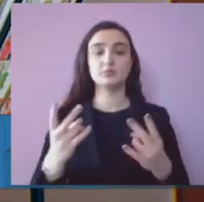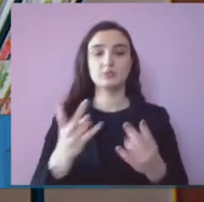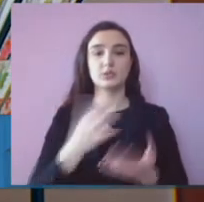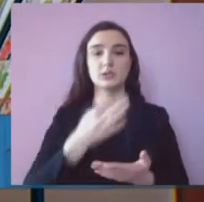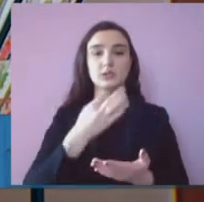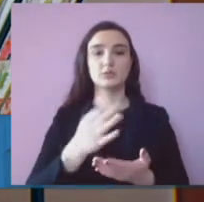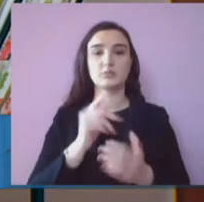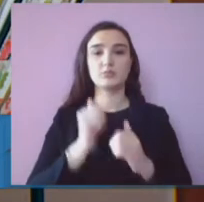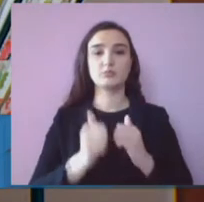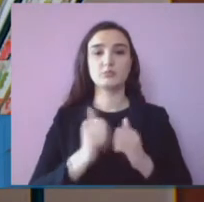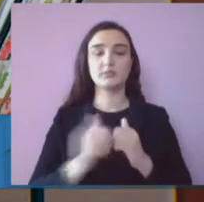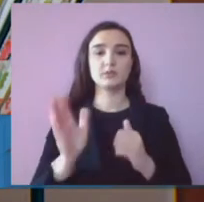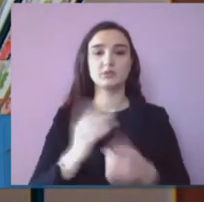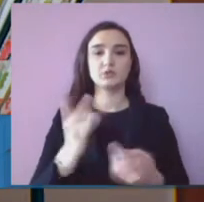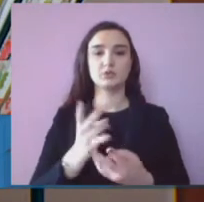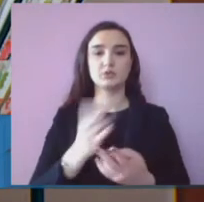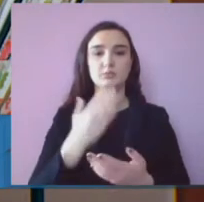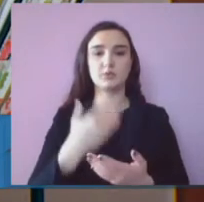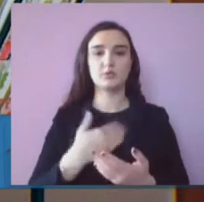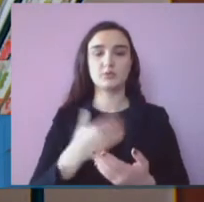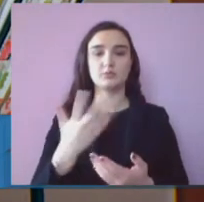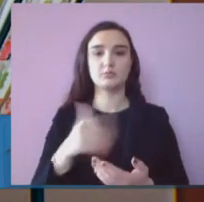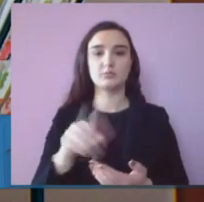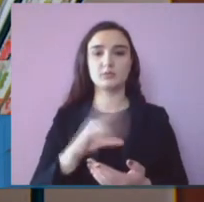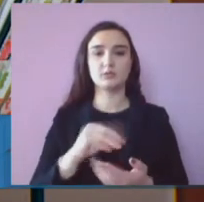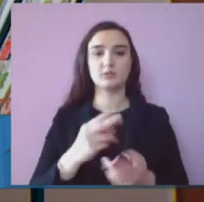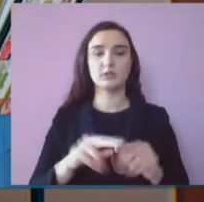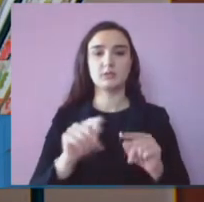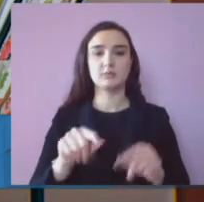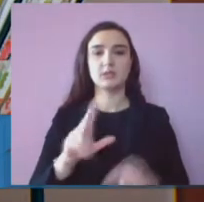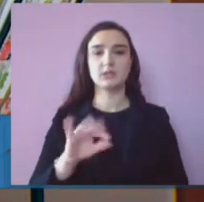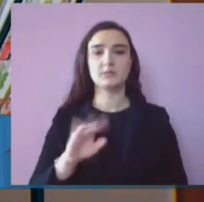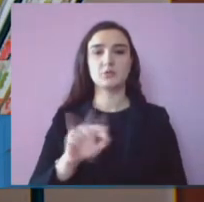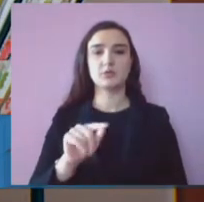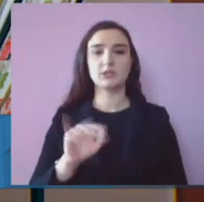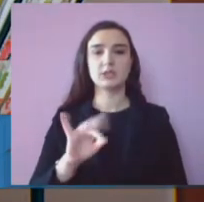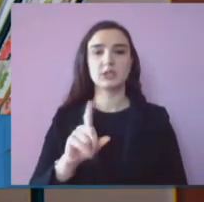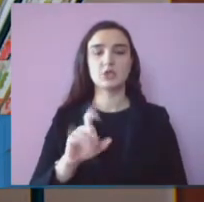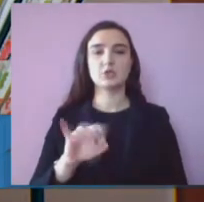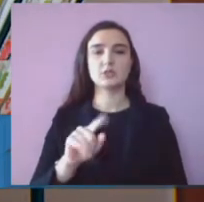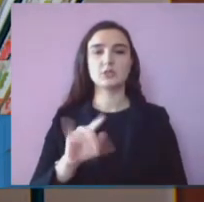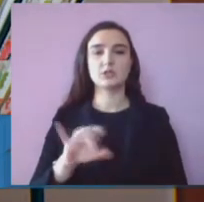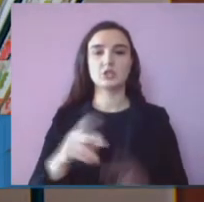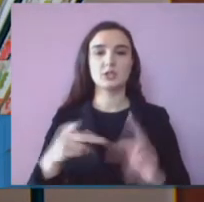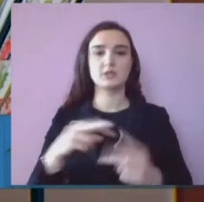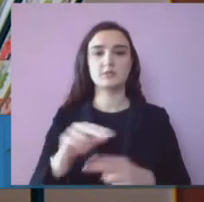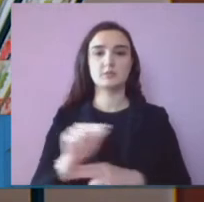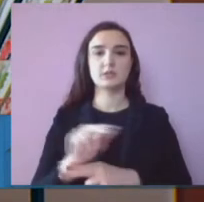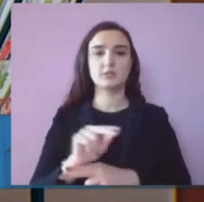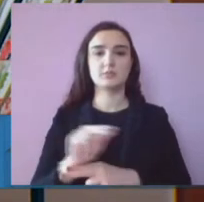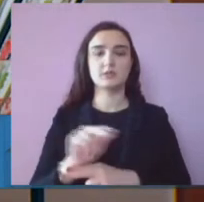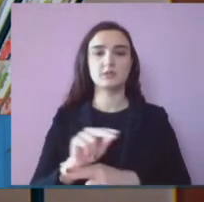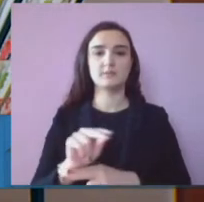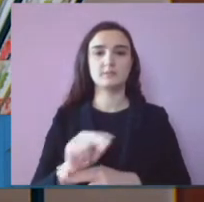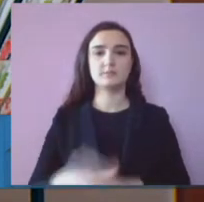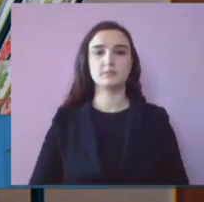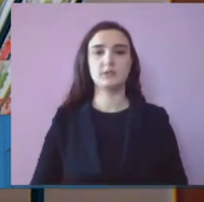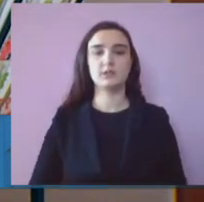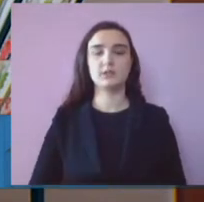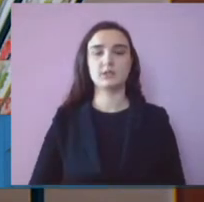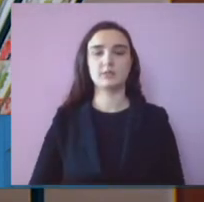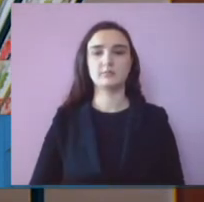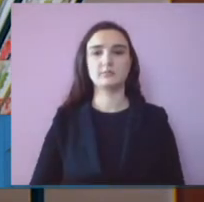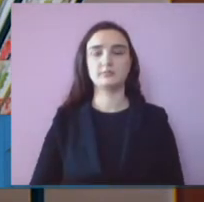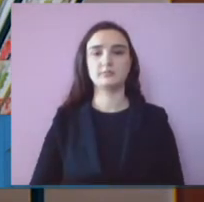მუდმივად ჭირდება ხოლმე აი ამ ჰიპოთიროიდოზის შენაცვლების თერაპია. რაც შეეხება ახლა სხვა მიზეზებს, აქაც